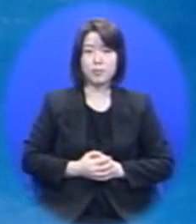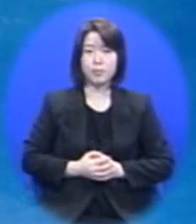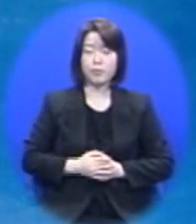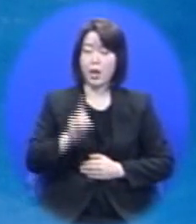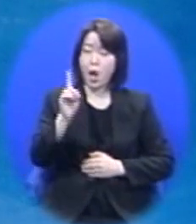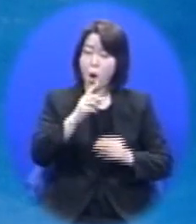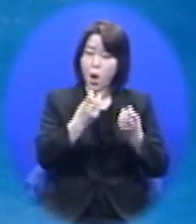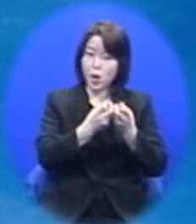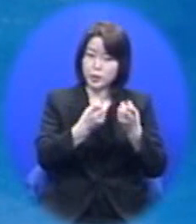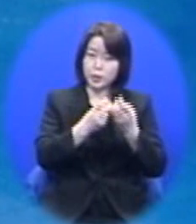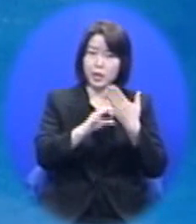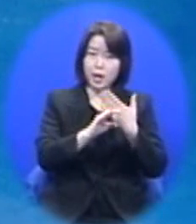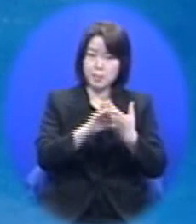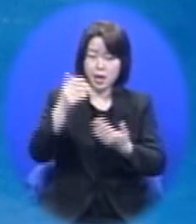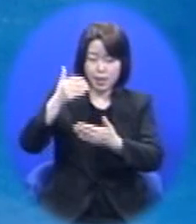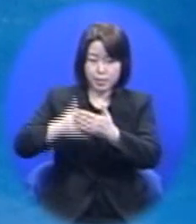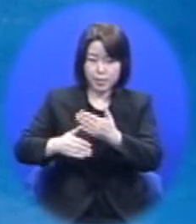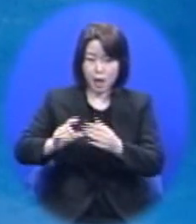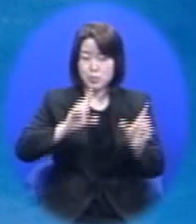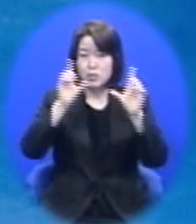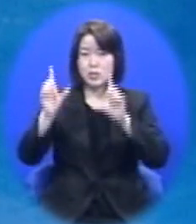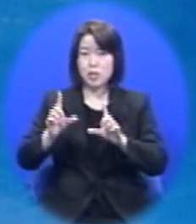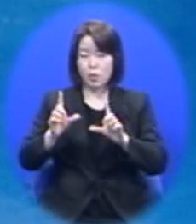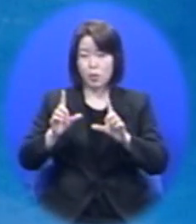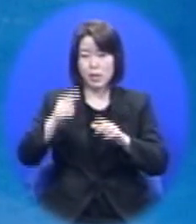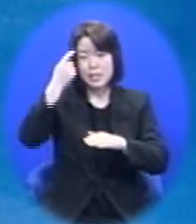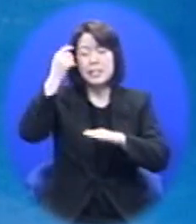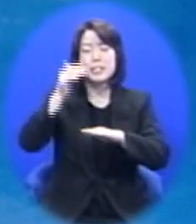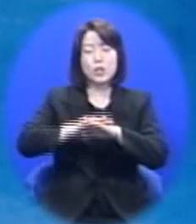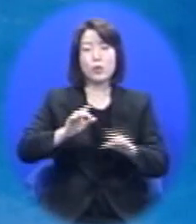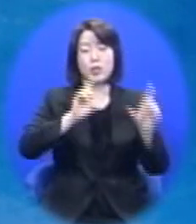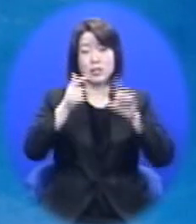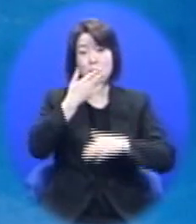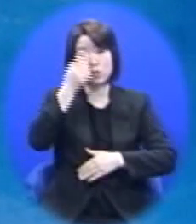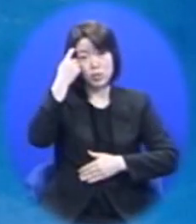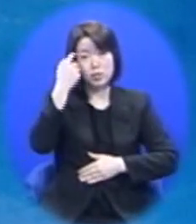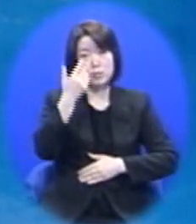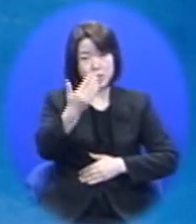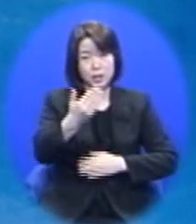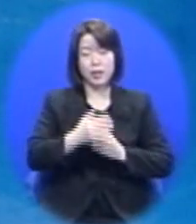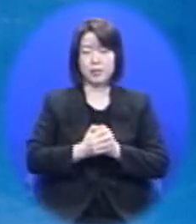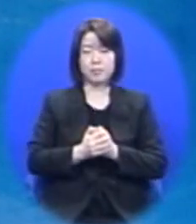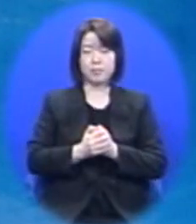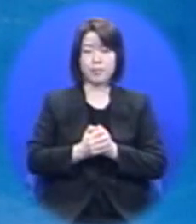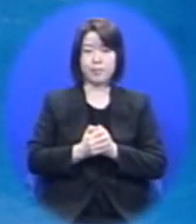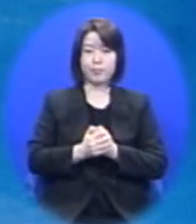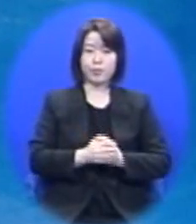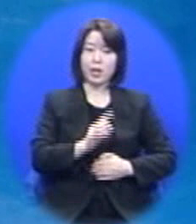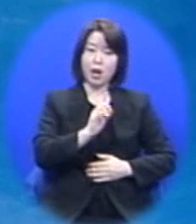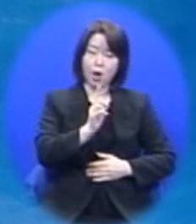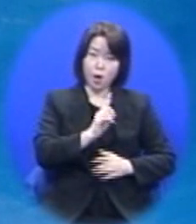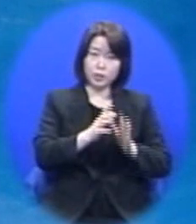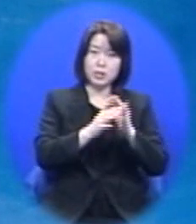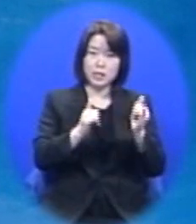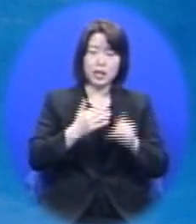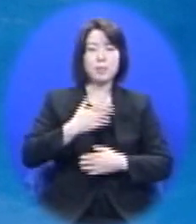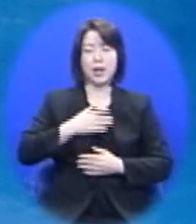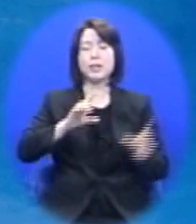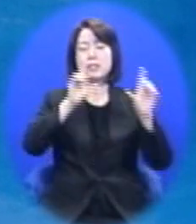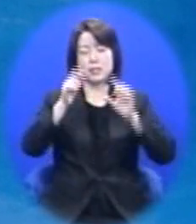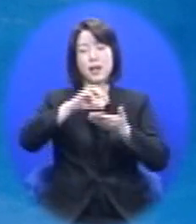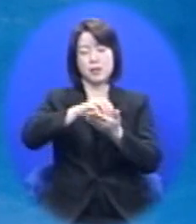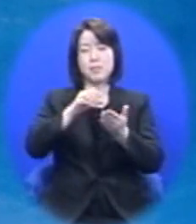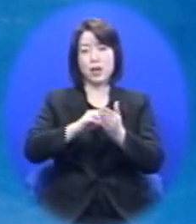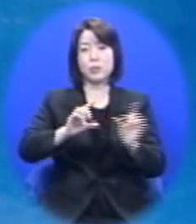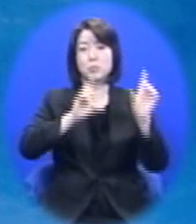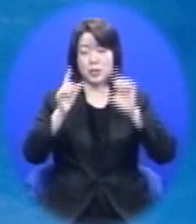어떻게 하면 남은 세월 지혜롭게 살 수 있겠습니까? 어떤 분들은, 목사님, 저는 이미 살 만큼 다 살았어요.